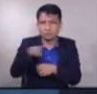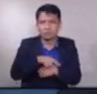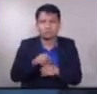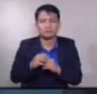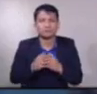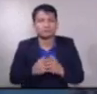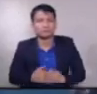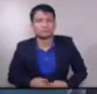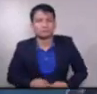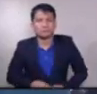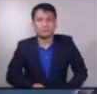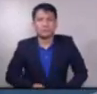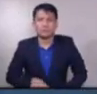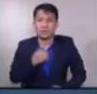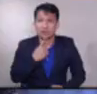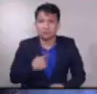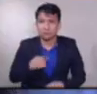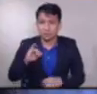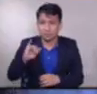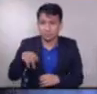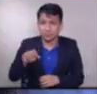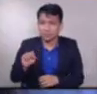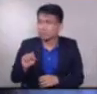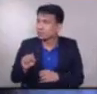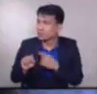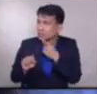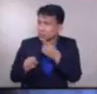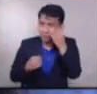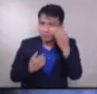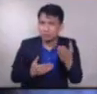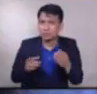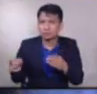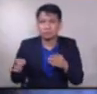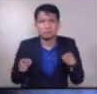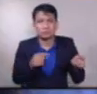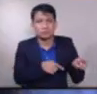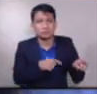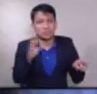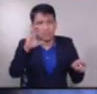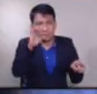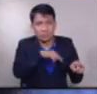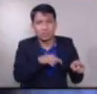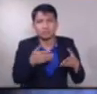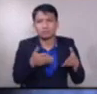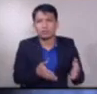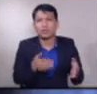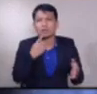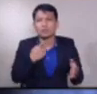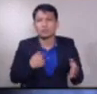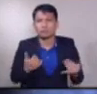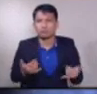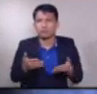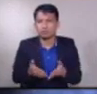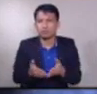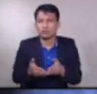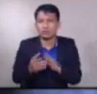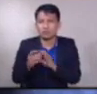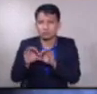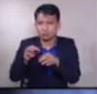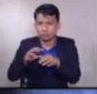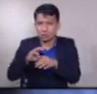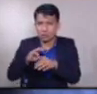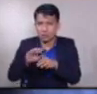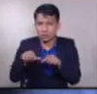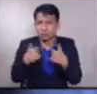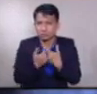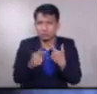okay. Bentahe, no? Mismo po ang IPS ng aming eldership, ang sila mismo ang hahanap ng paraan. Pangalaw, meron kami tinatawag na coalition ng Muslim